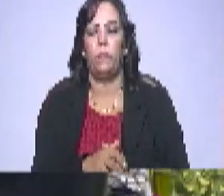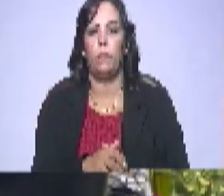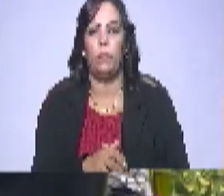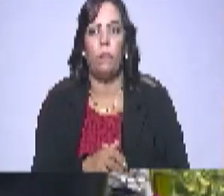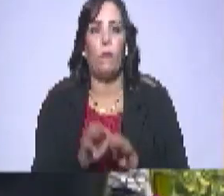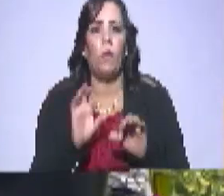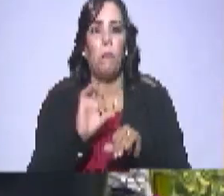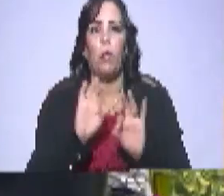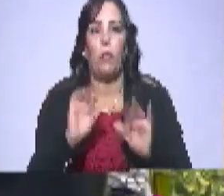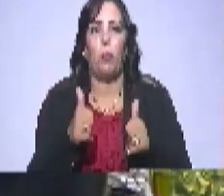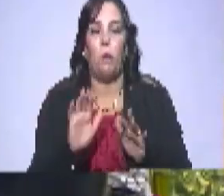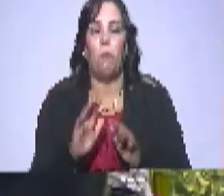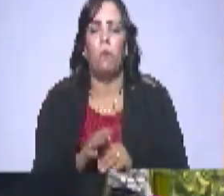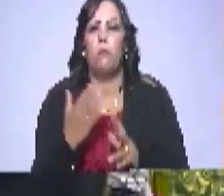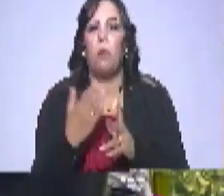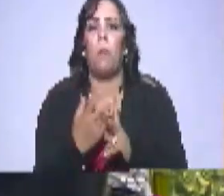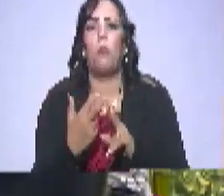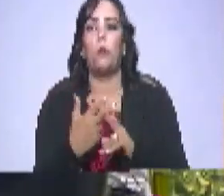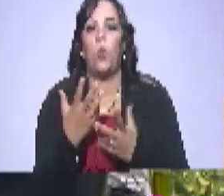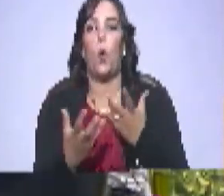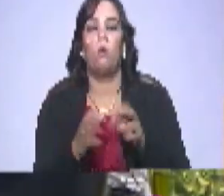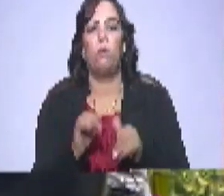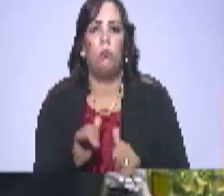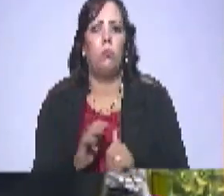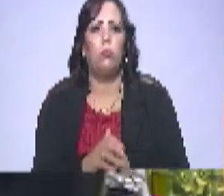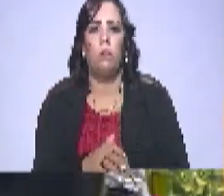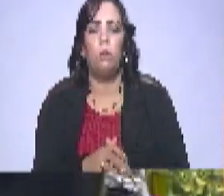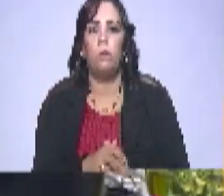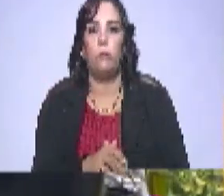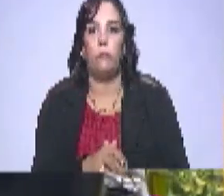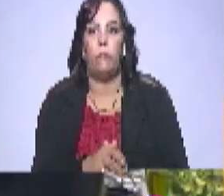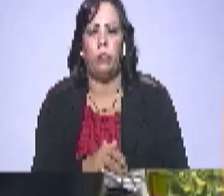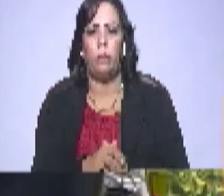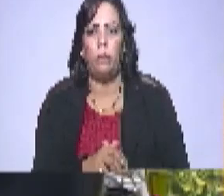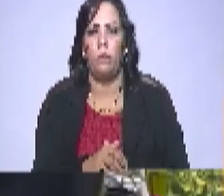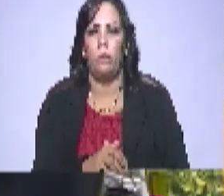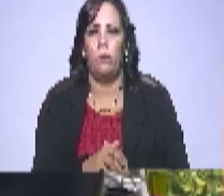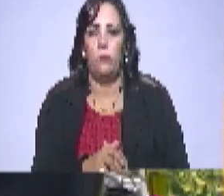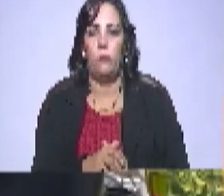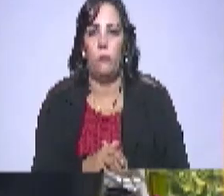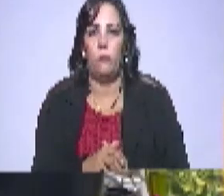خالص. هيضايقني في ايه؟ طيب خلاص نسيبه هنا شويه وبدل ما نوديه ورا.